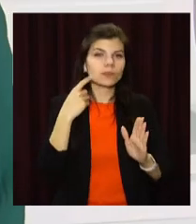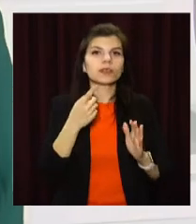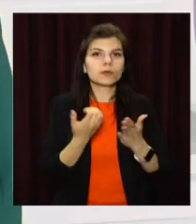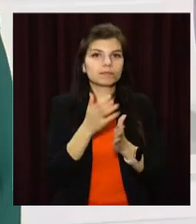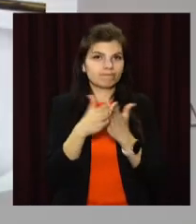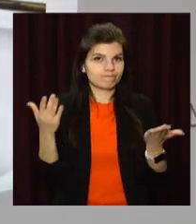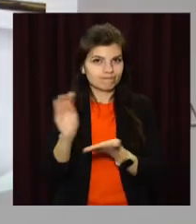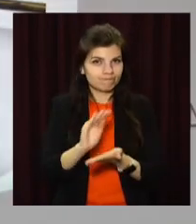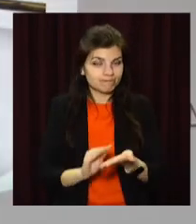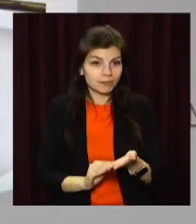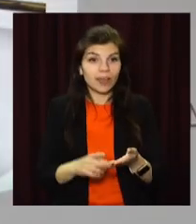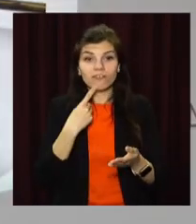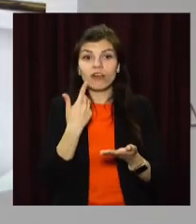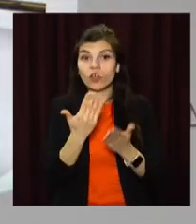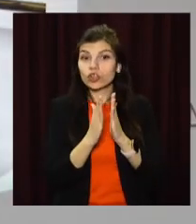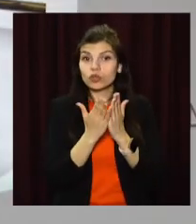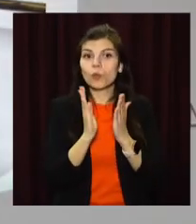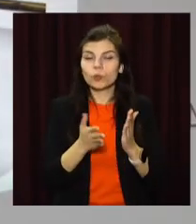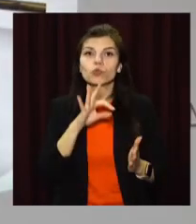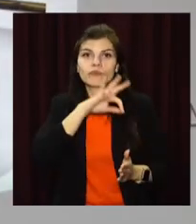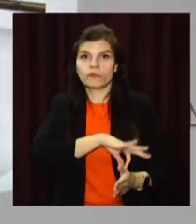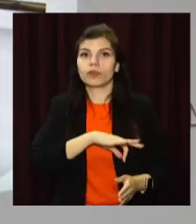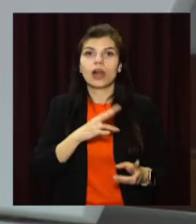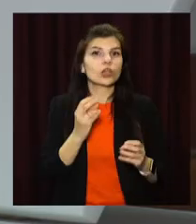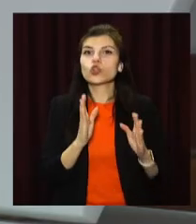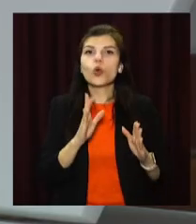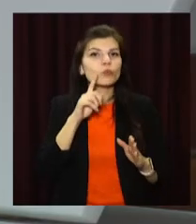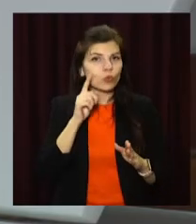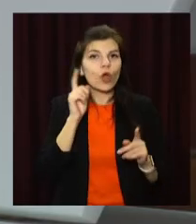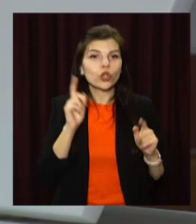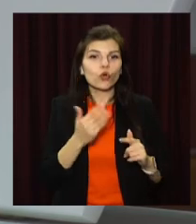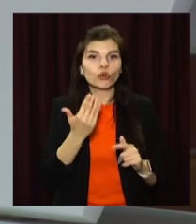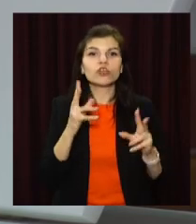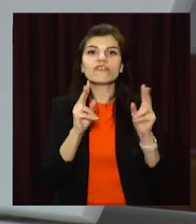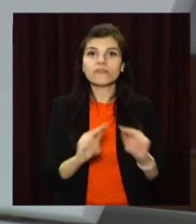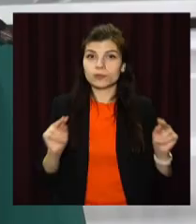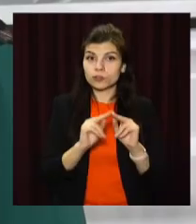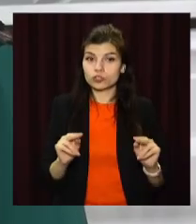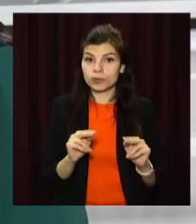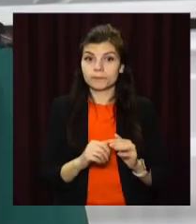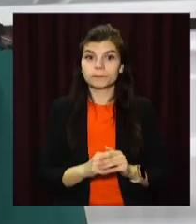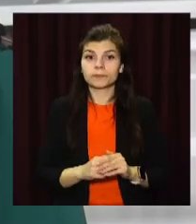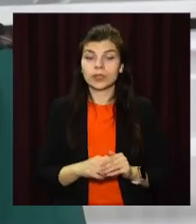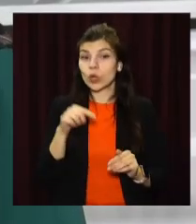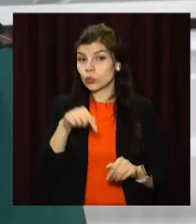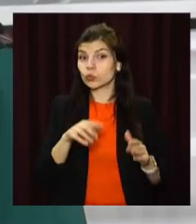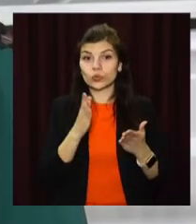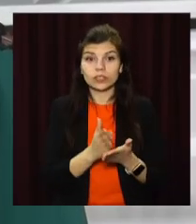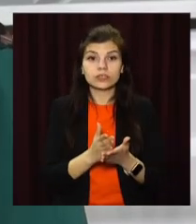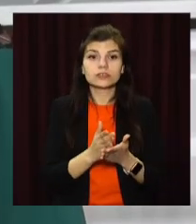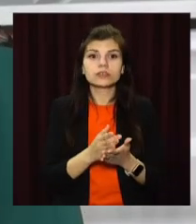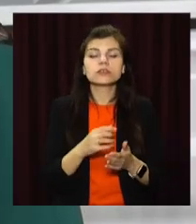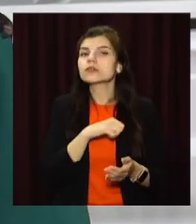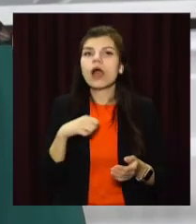навчальний посібник. Авторка каже, її книжка стане в пригоді не лише юним співакам, а й їхнім викладачам. Тут є